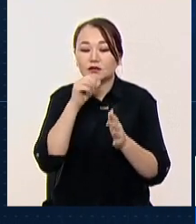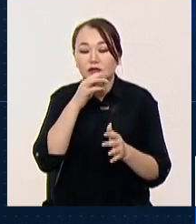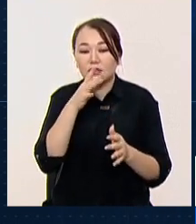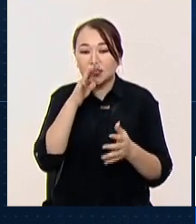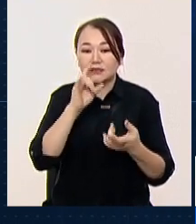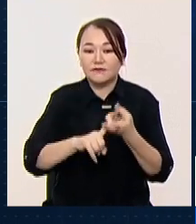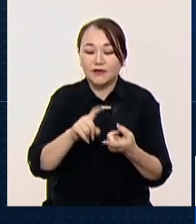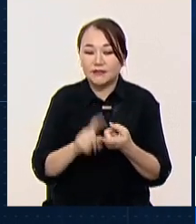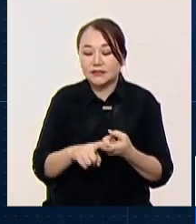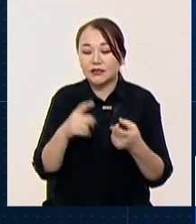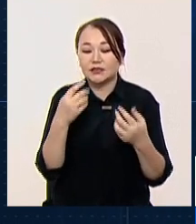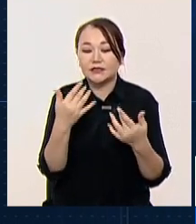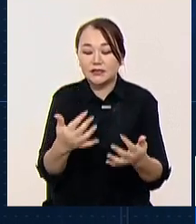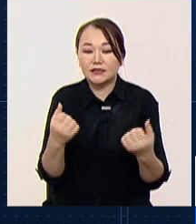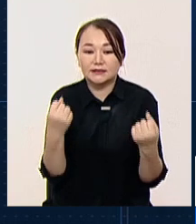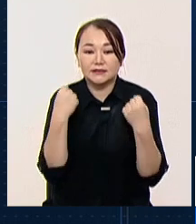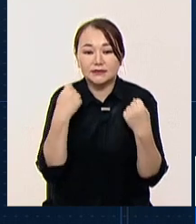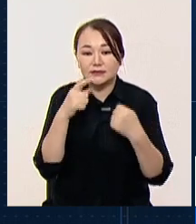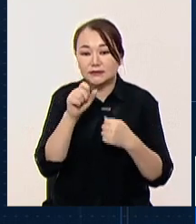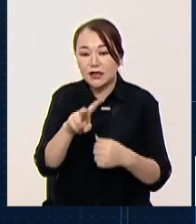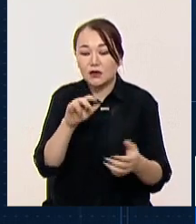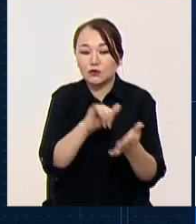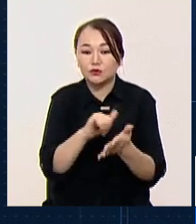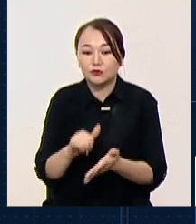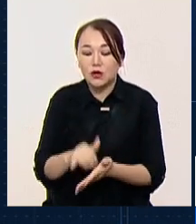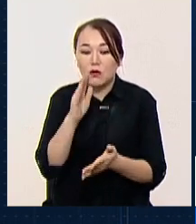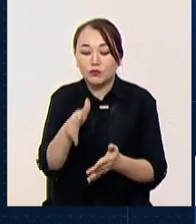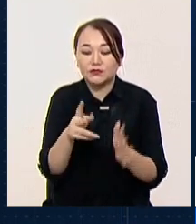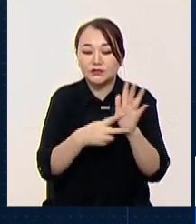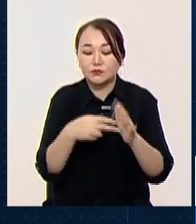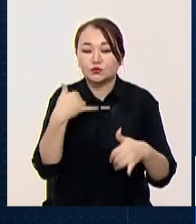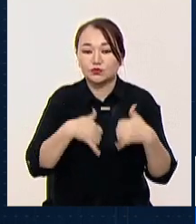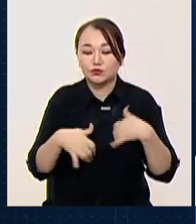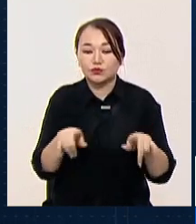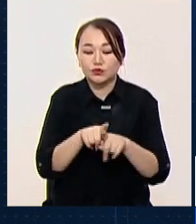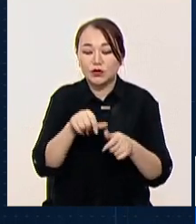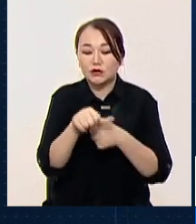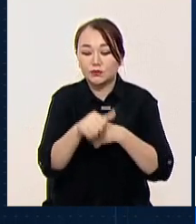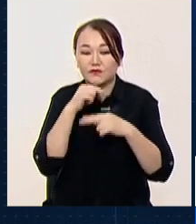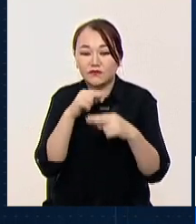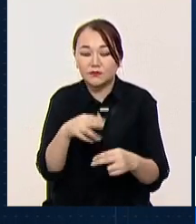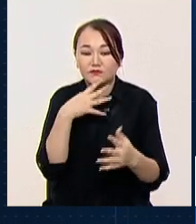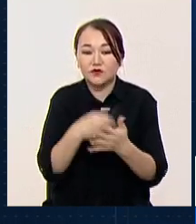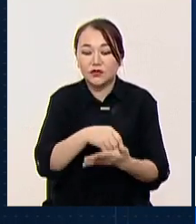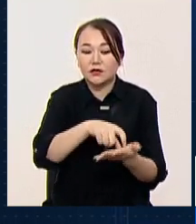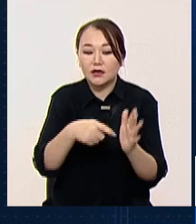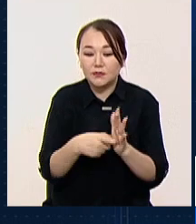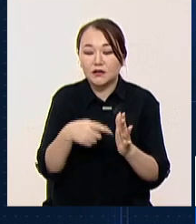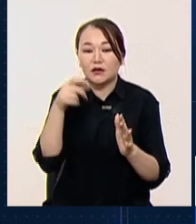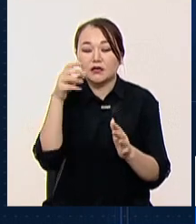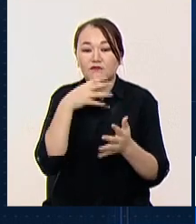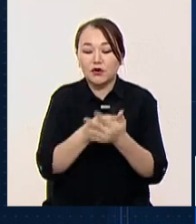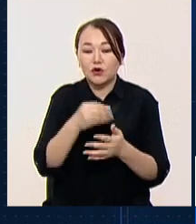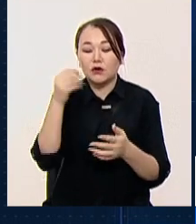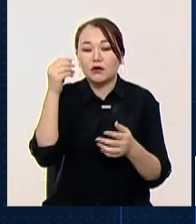ерекшелігіне байланысты бірнеше спорт зал қарастырылады. Жетінші, мұғалімдерге де ерекше көңіл бөлінеді. Олардың кабинеттері, кәсіби